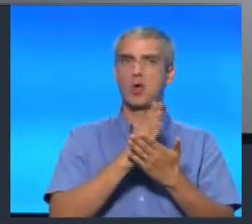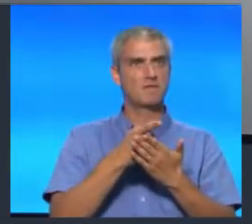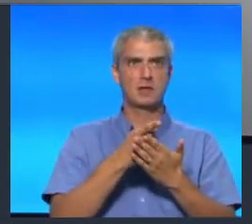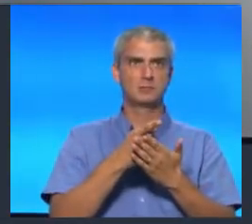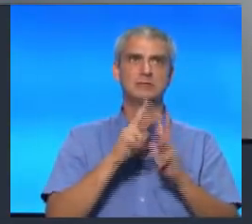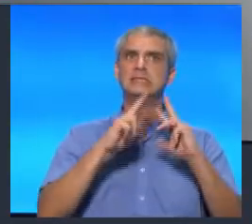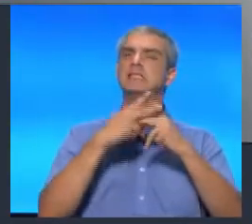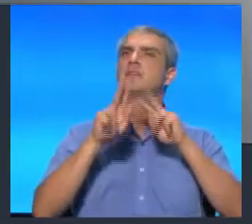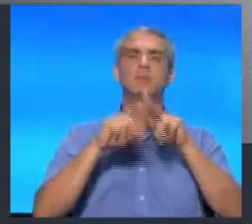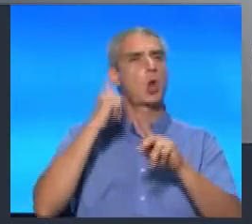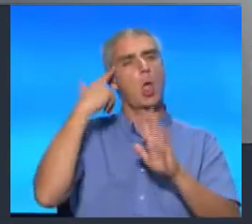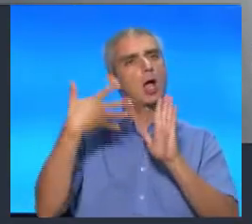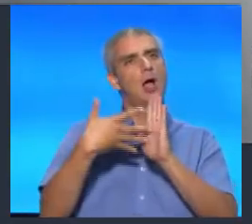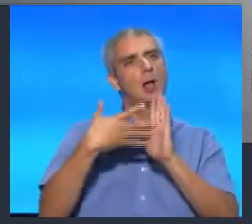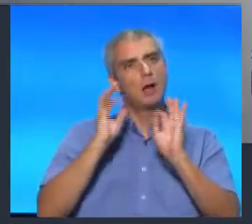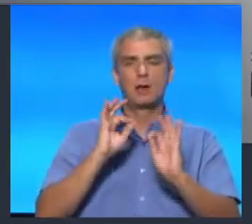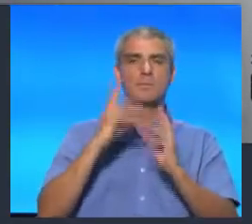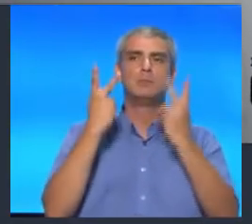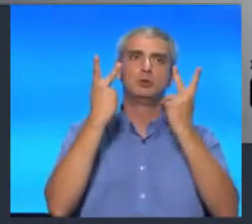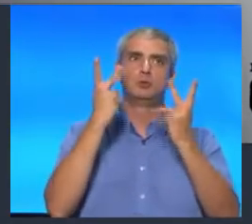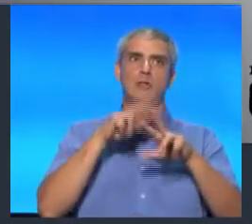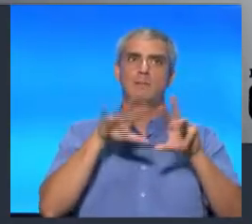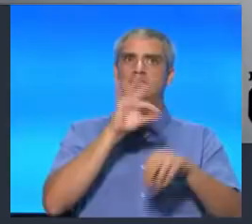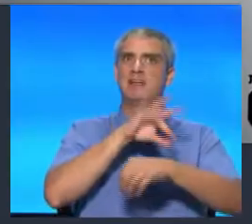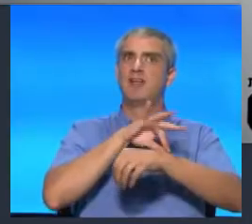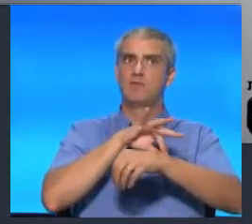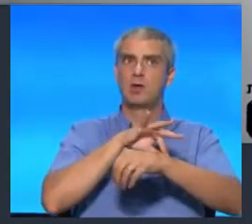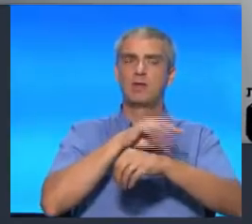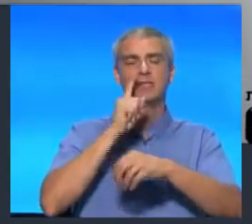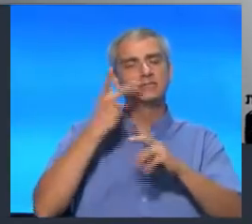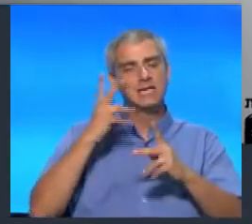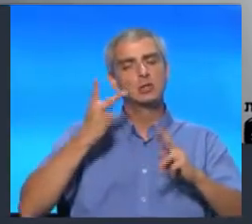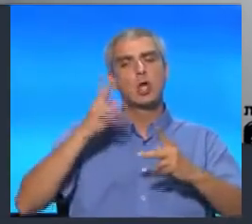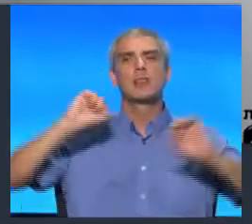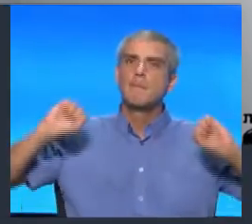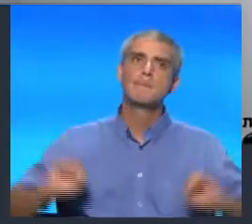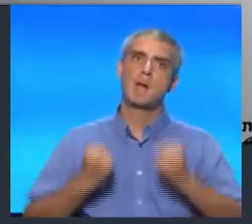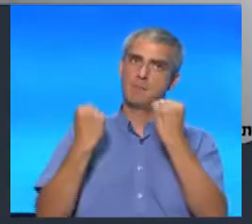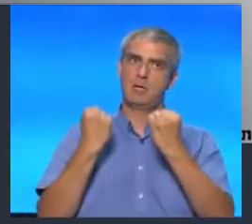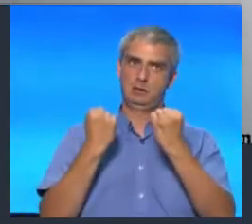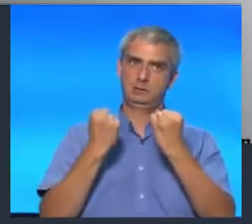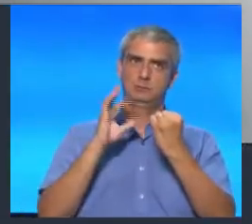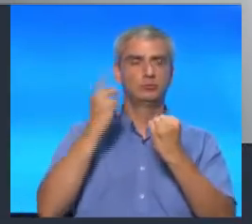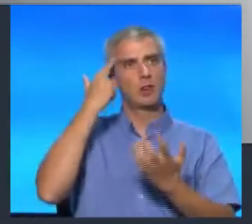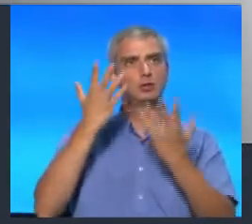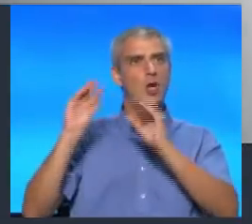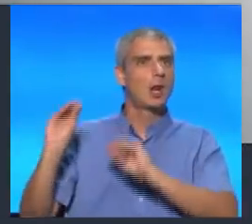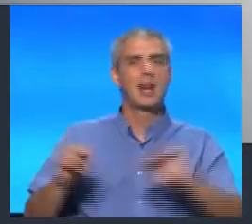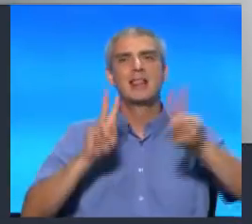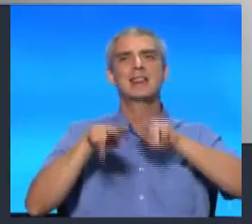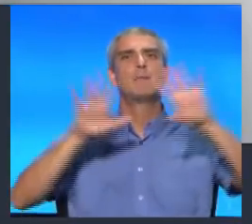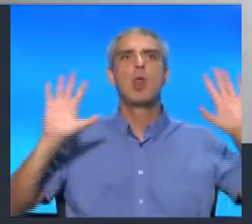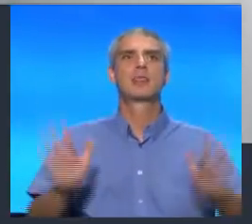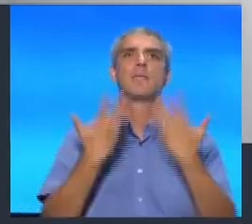הצוות המטפל לא העריך נכון את המשמעות של מצבה הרפואי, היה מקום למאמץ רב יותר ולשקול את העברתה לטיפול